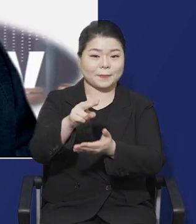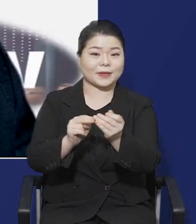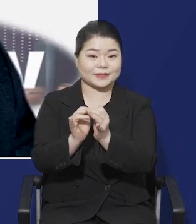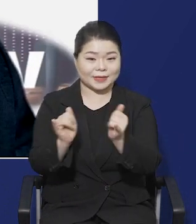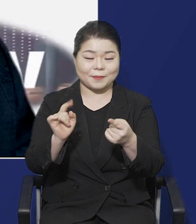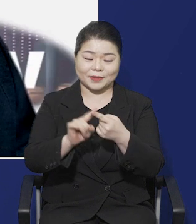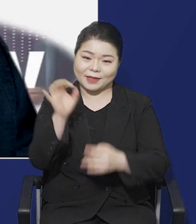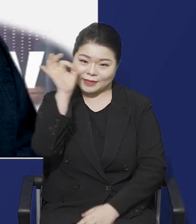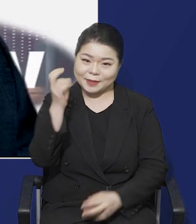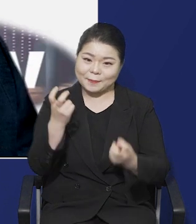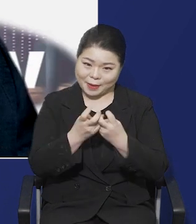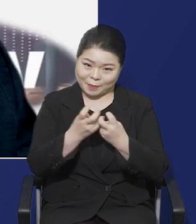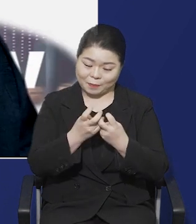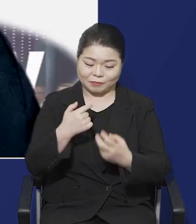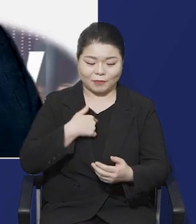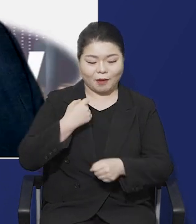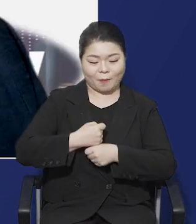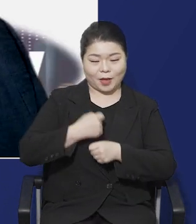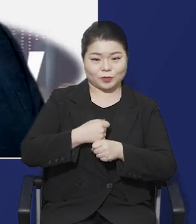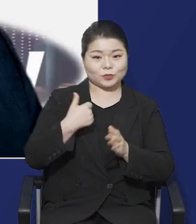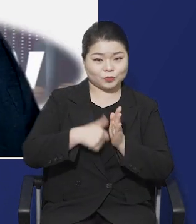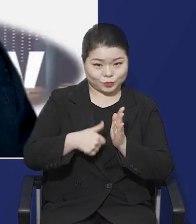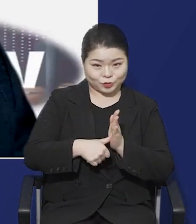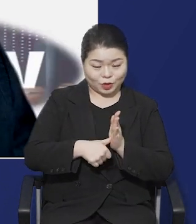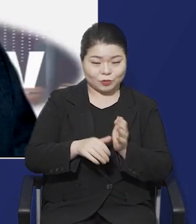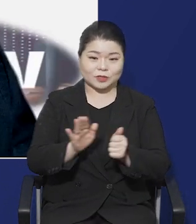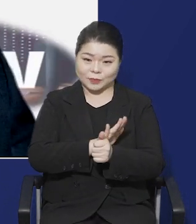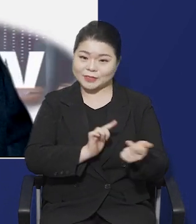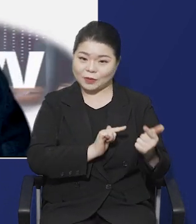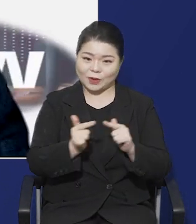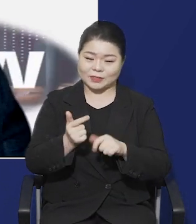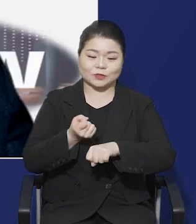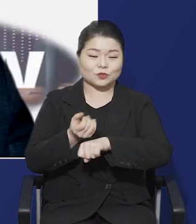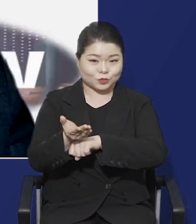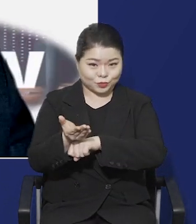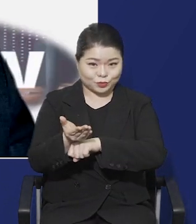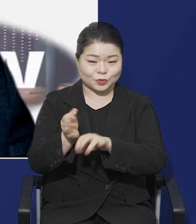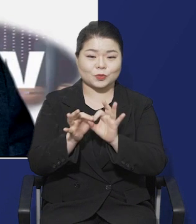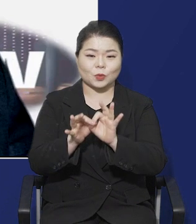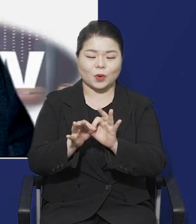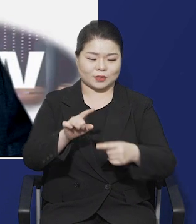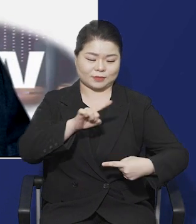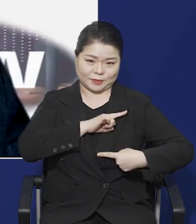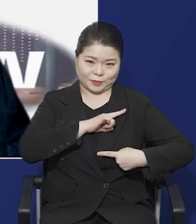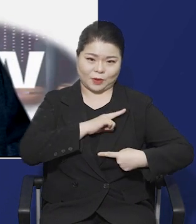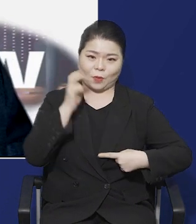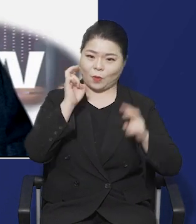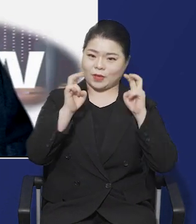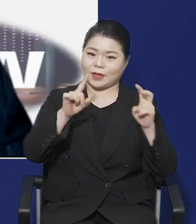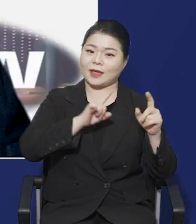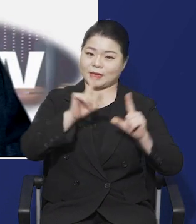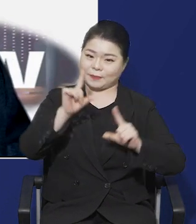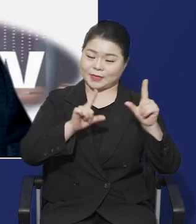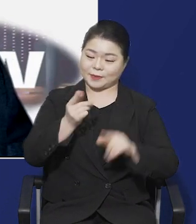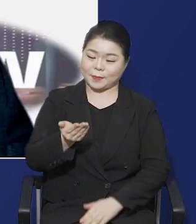글로벌 시장에 본인이 개발한 유무형의 상품을 수출하여 브랜드와 회사의 이미지를